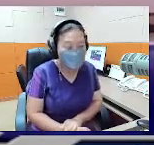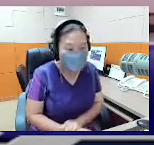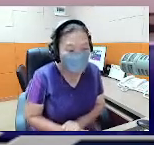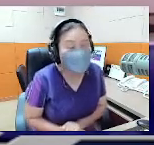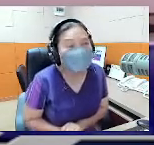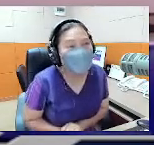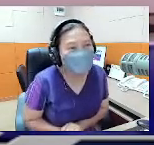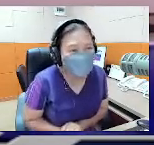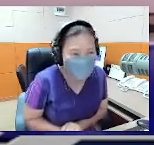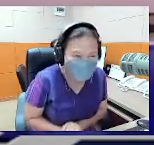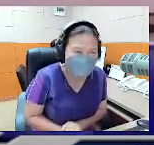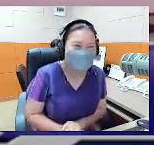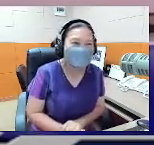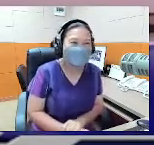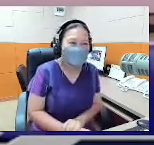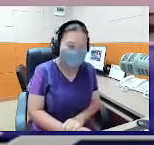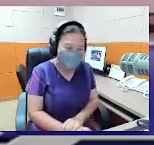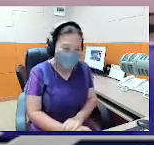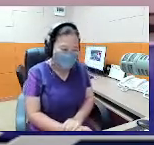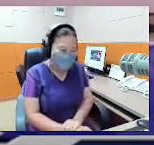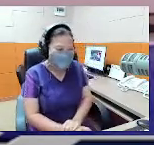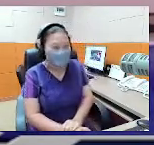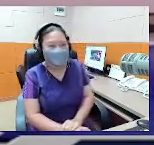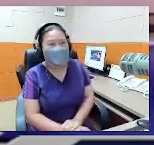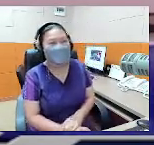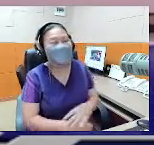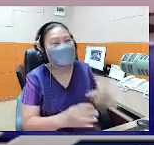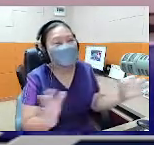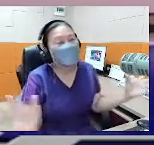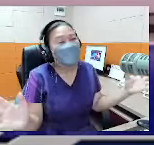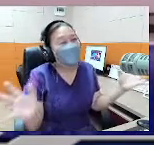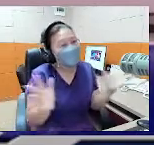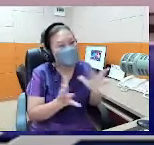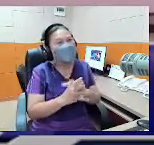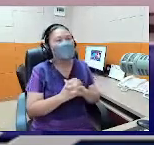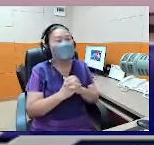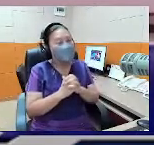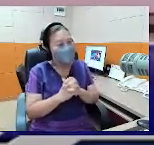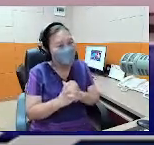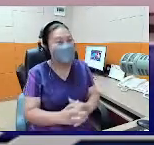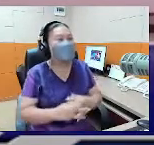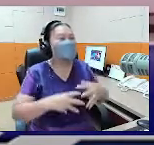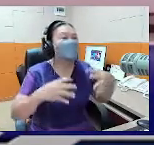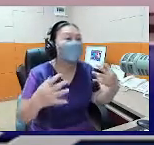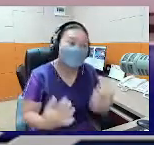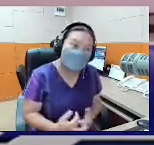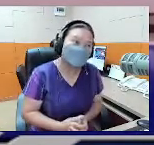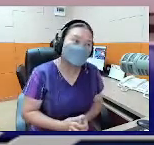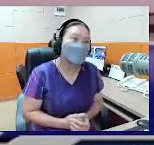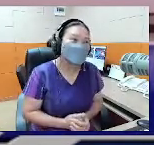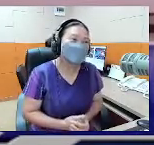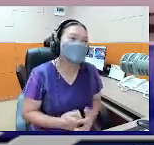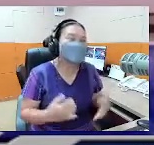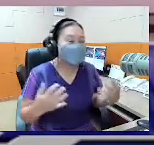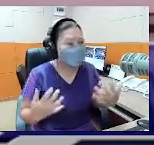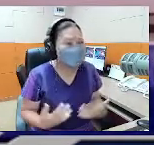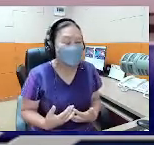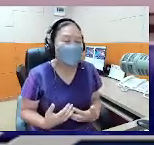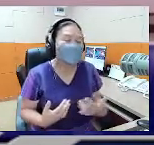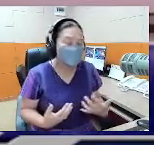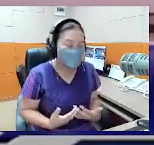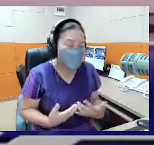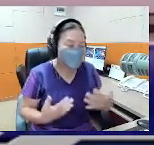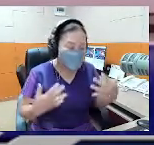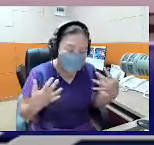ท่านดร.กนกวรรณไทยประดิษฐ์สวัสดีค่ะ สว ั สดีค่ะ ค่ะต้องให้อาจารย์เล่าเรื่องของมหาวิทยาลัยเป็นเบื้องต้นก่อนให้คุณผู้ฟังทางบ้